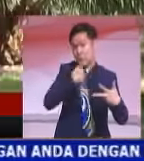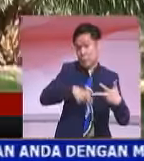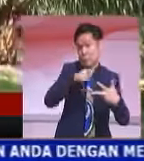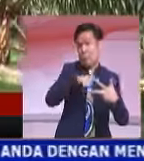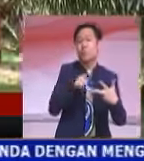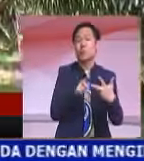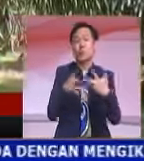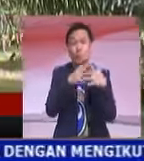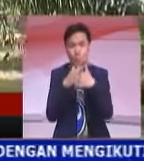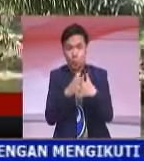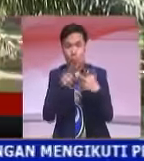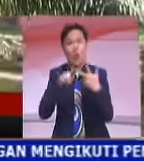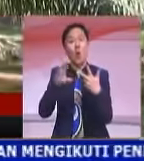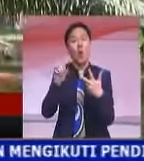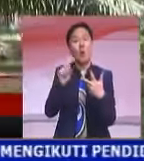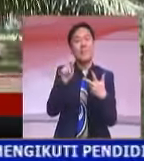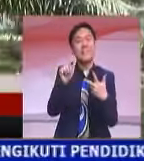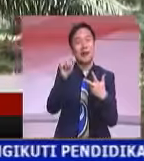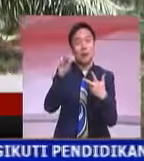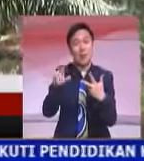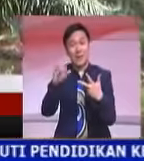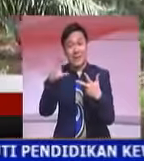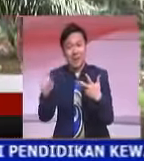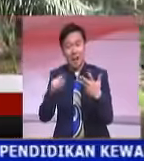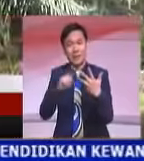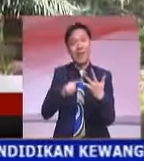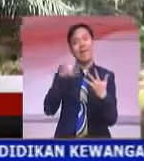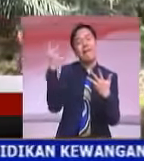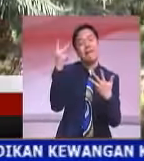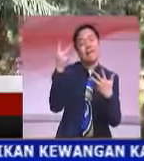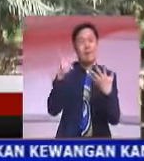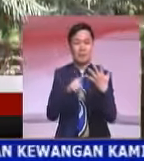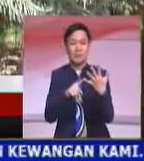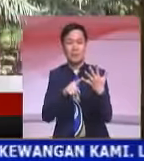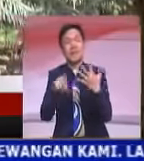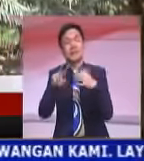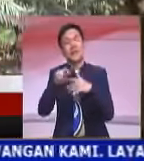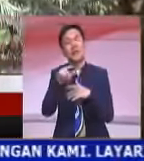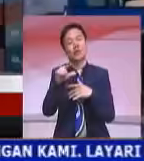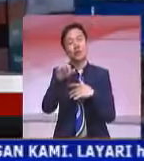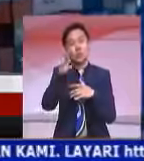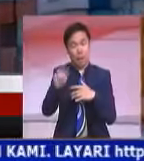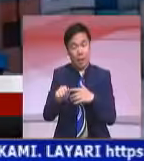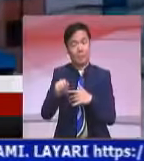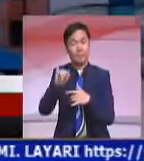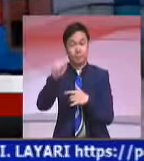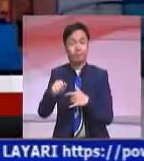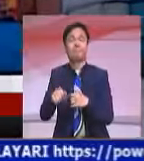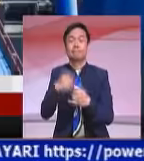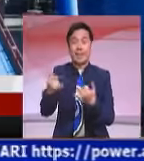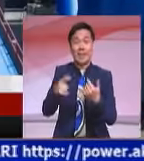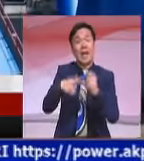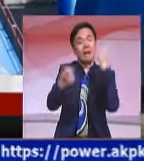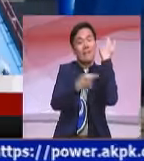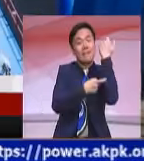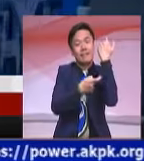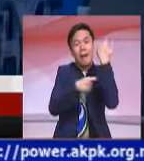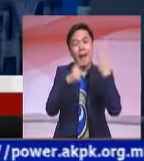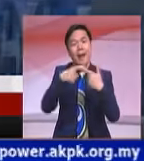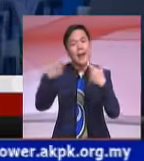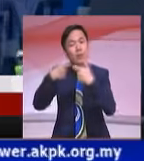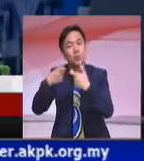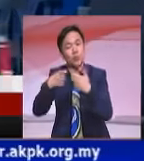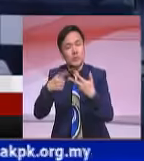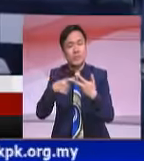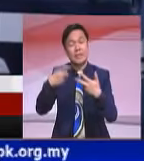berkembang adalah Costa Rica, Kazakhstan, Kenya dan Nigeria. Dalam pada itu, produk getah, elektronik dan